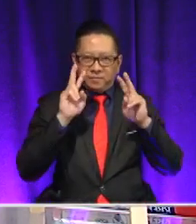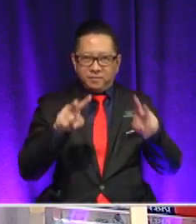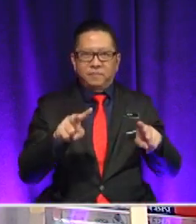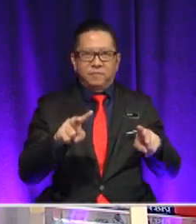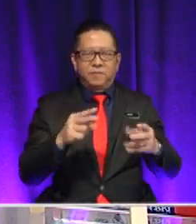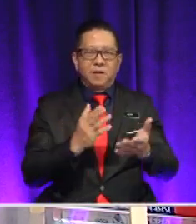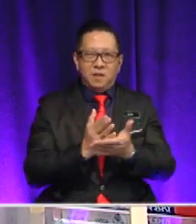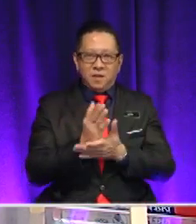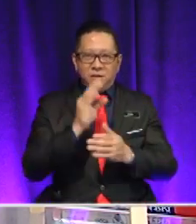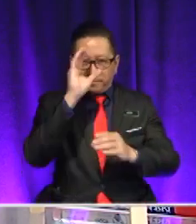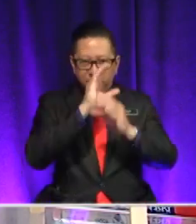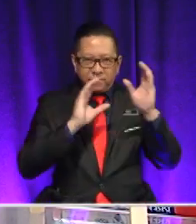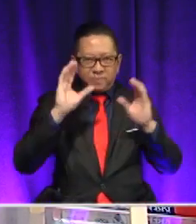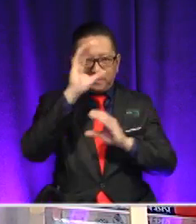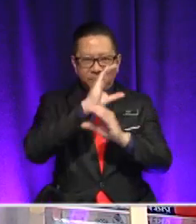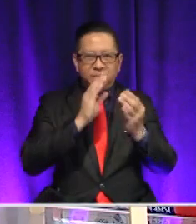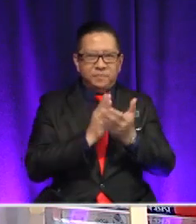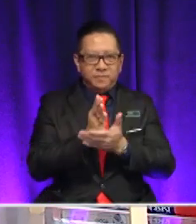seterusnya besar